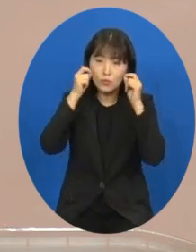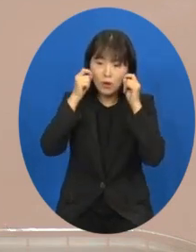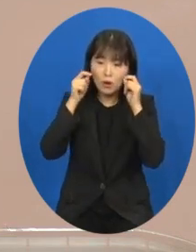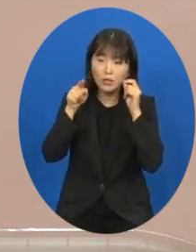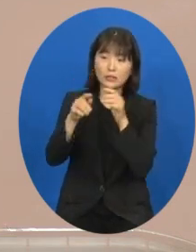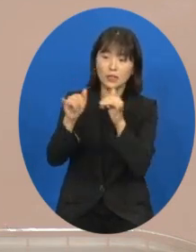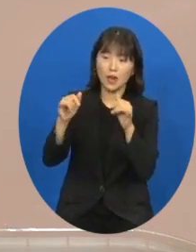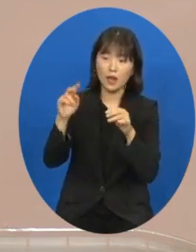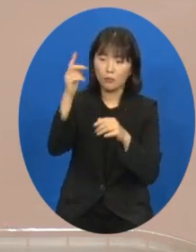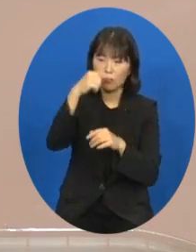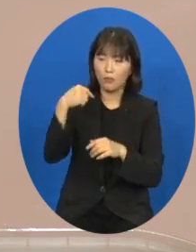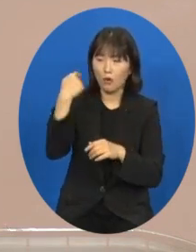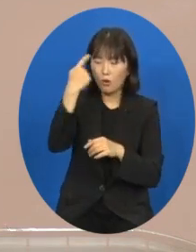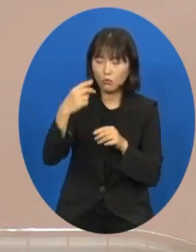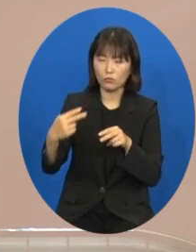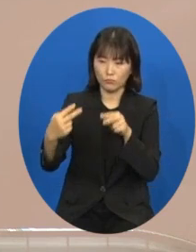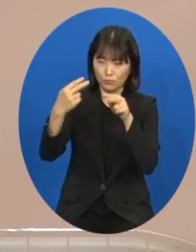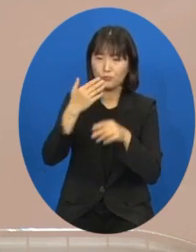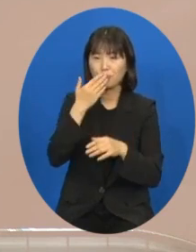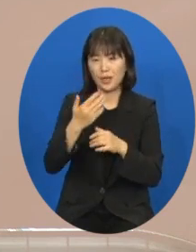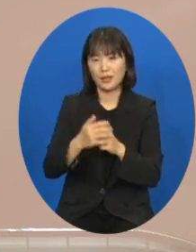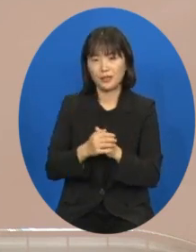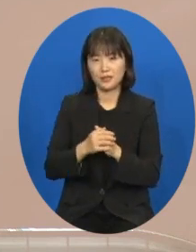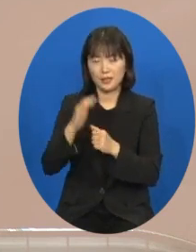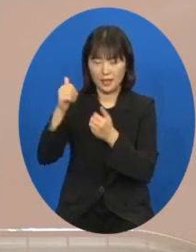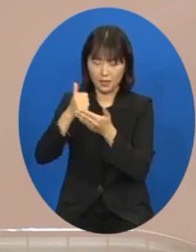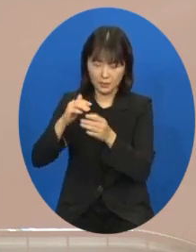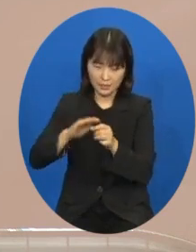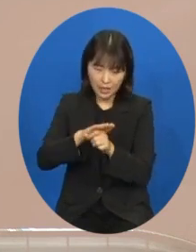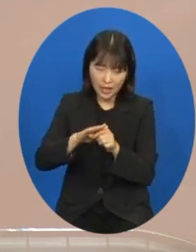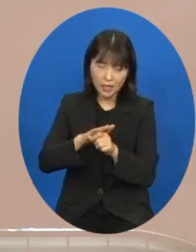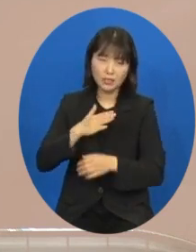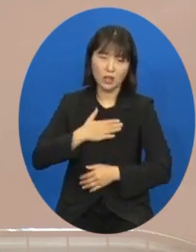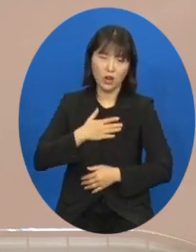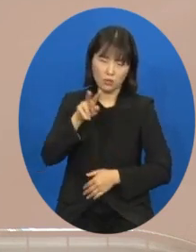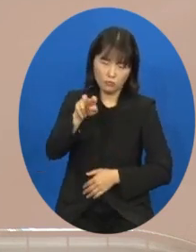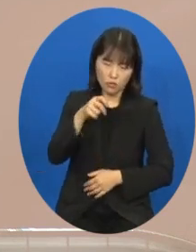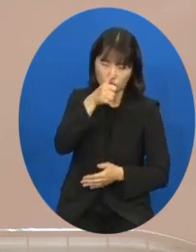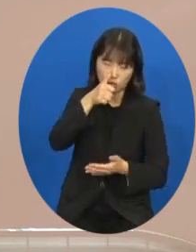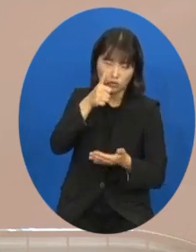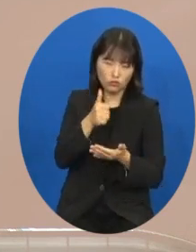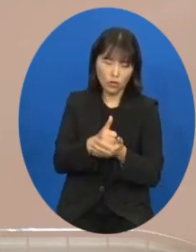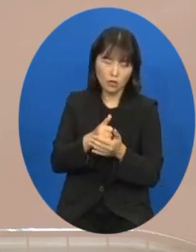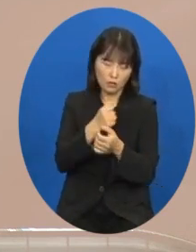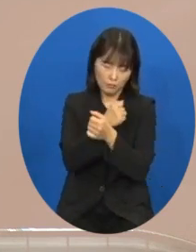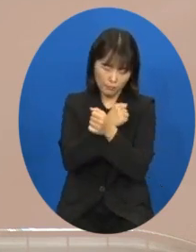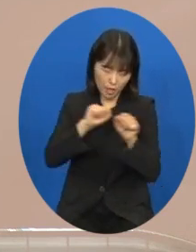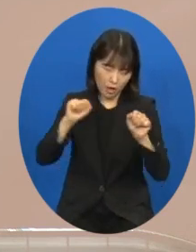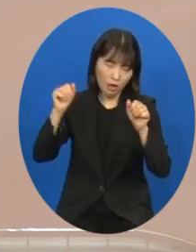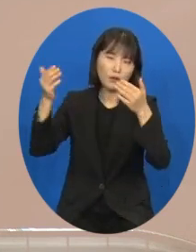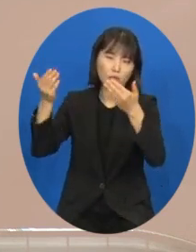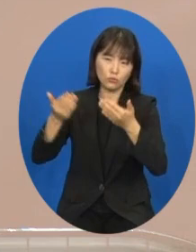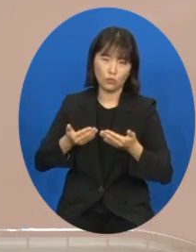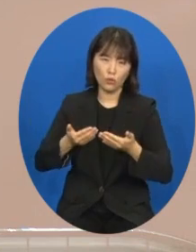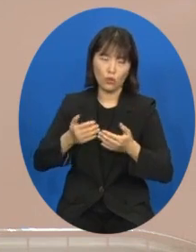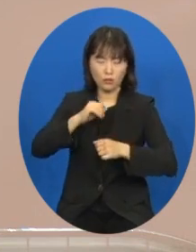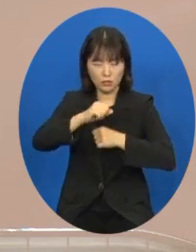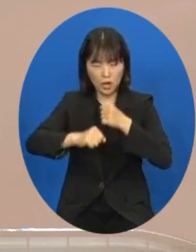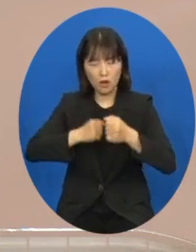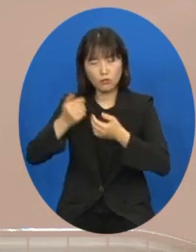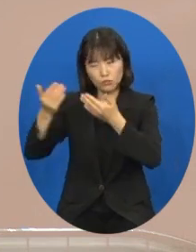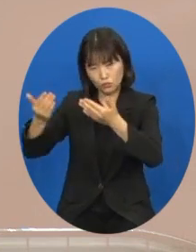얼굴을 볼 수 있었습니다. 하나님의 사랑이 저를 미움의 죄에서 해방시키셨습니다.